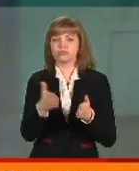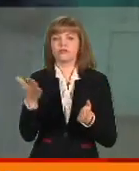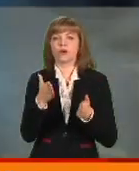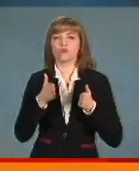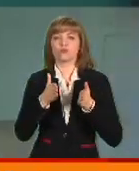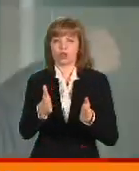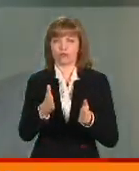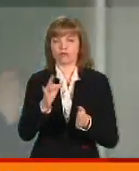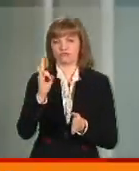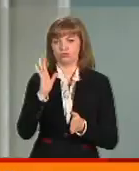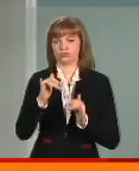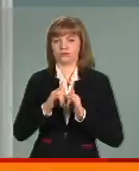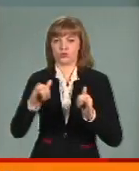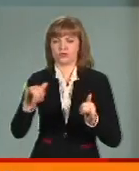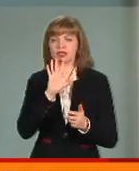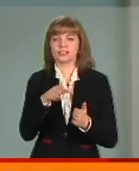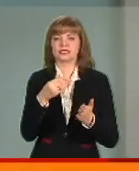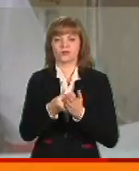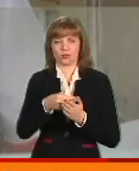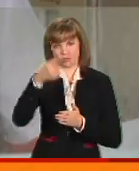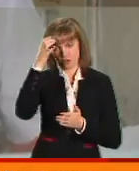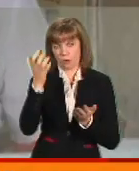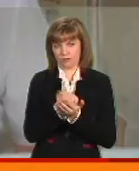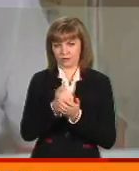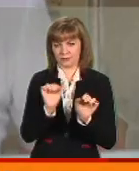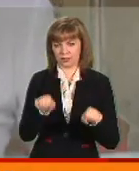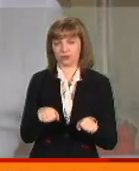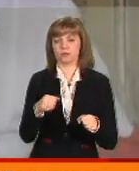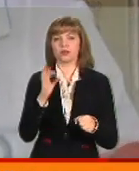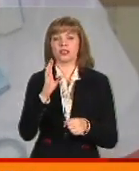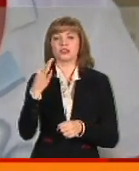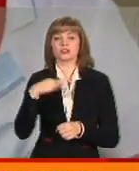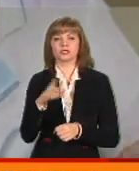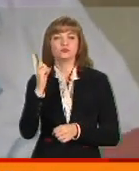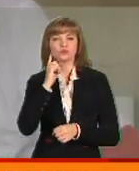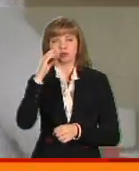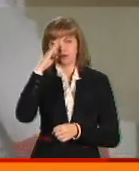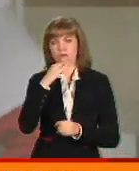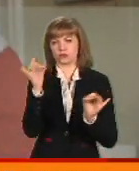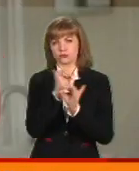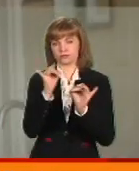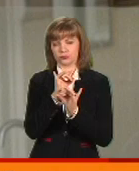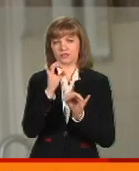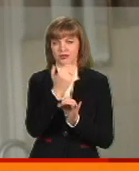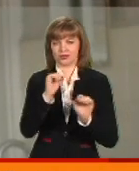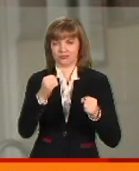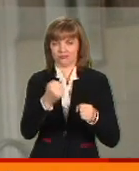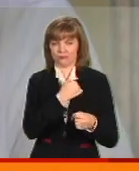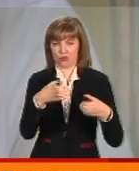якому напрямку Ростикові розвивати свої наукові здібності. Якось син почув батькову розмову з